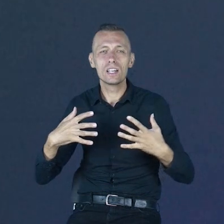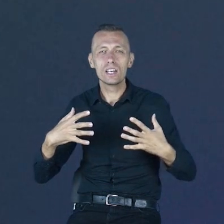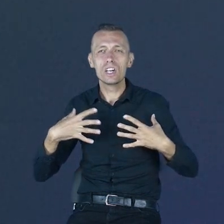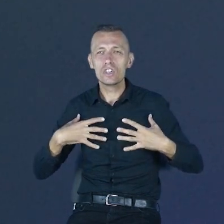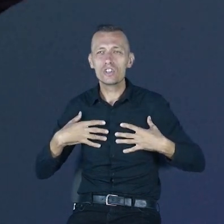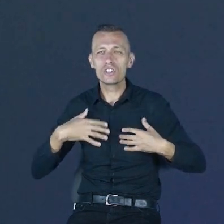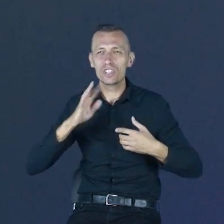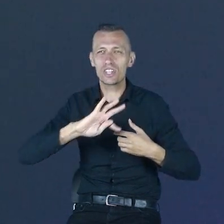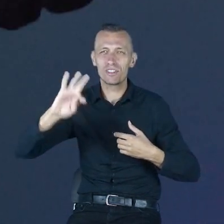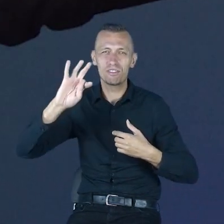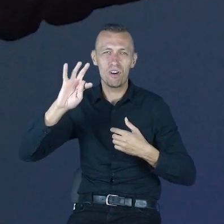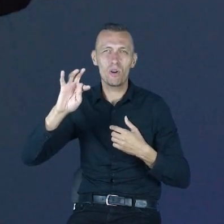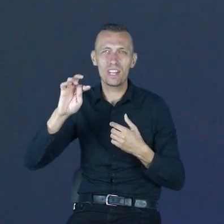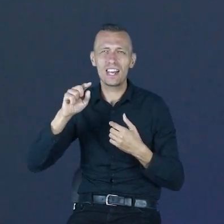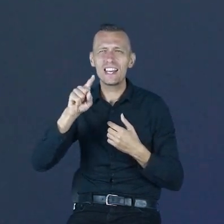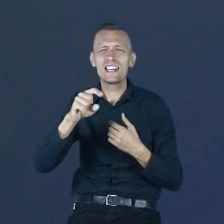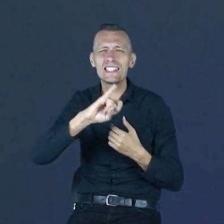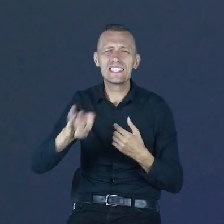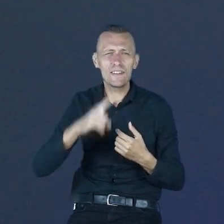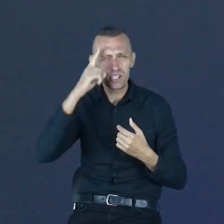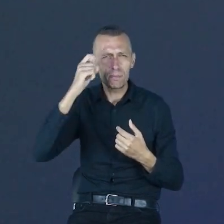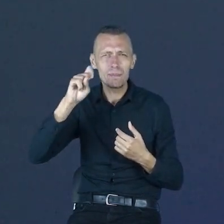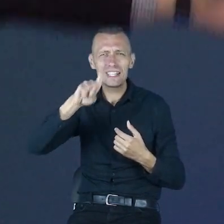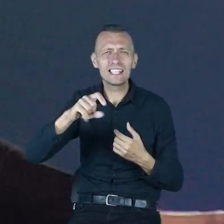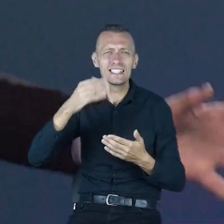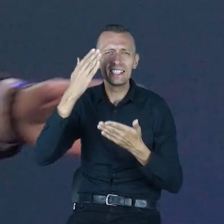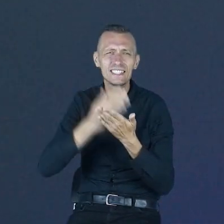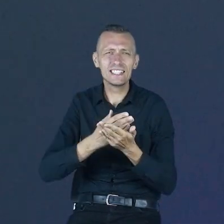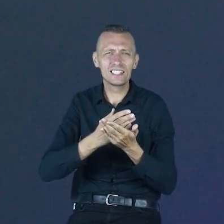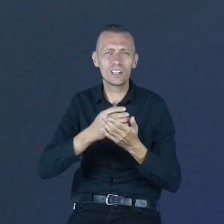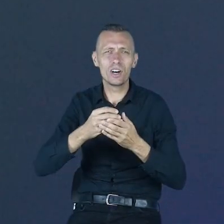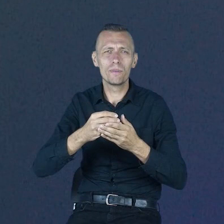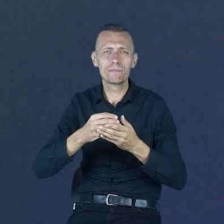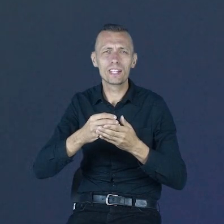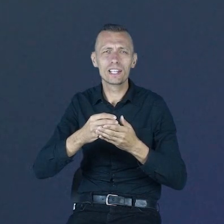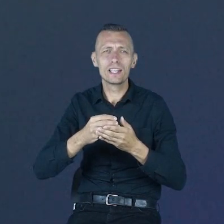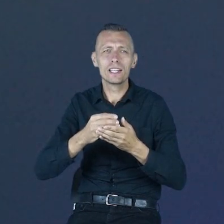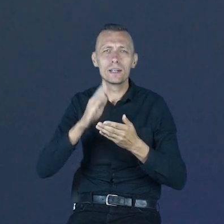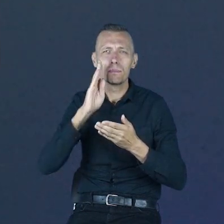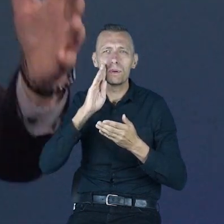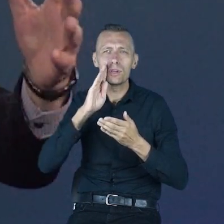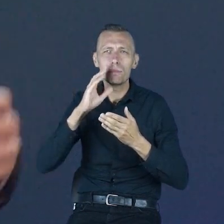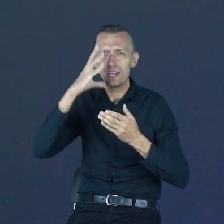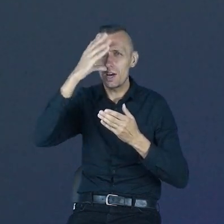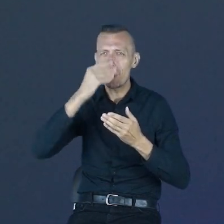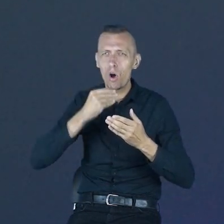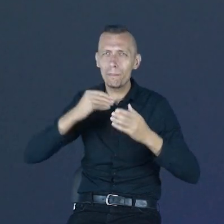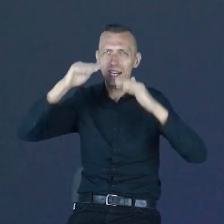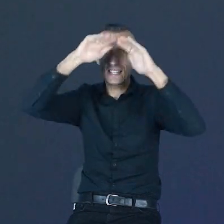jesteś tylko dziełem Bożym, ciągle na sztalugi rozciągniętym, ciągle jeszcze